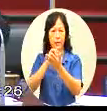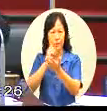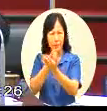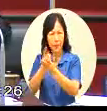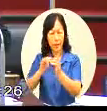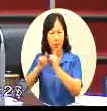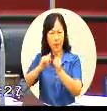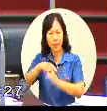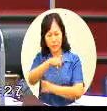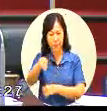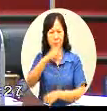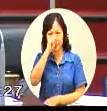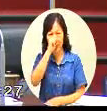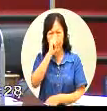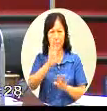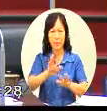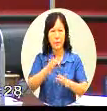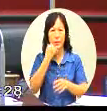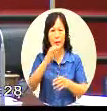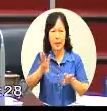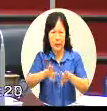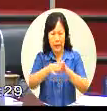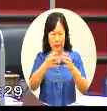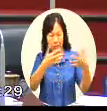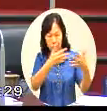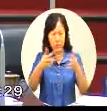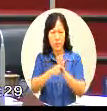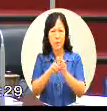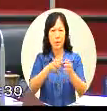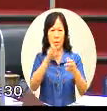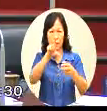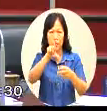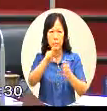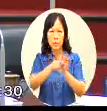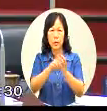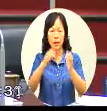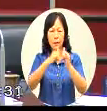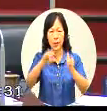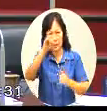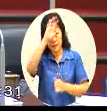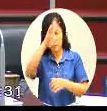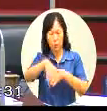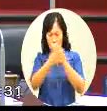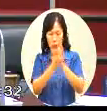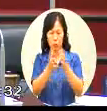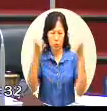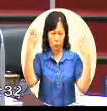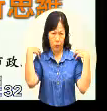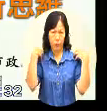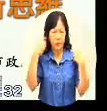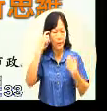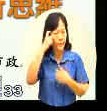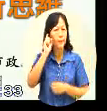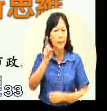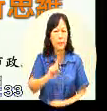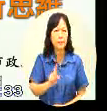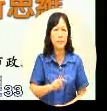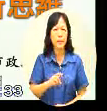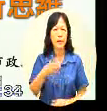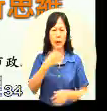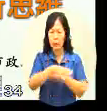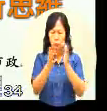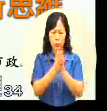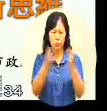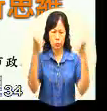好。今天总质询我讲的题目是民进党完全执政新思维。完全执政